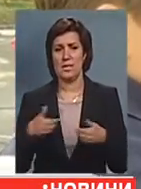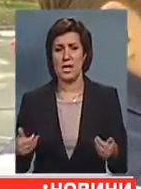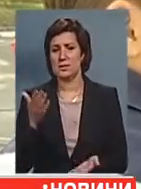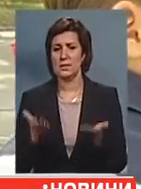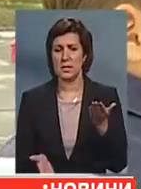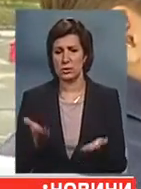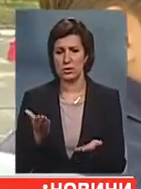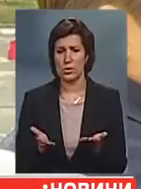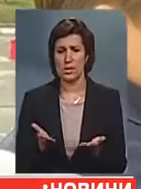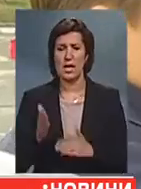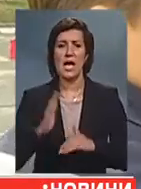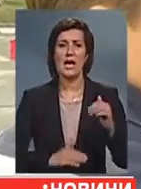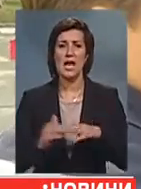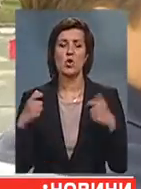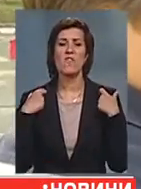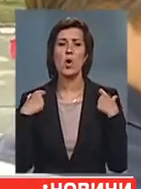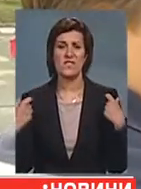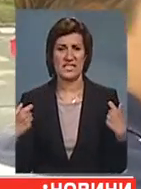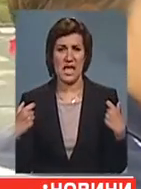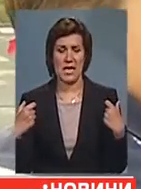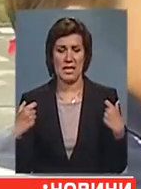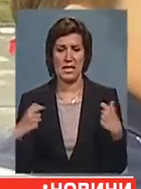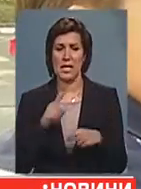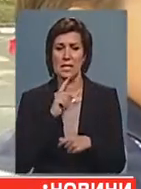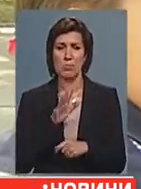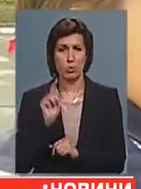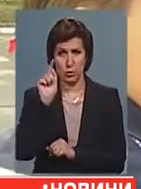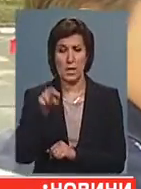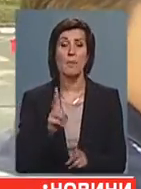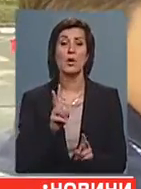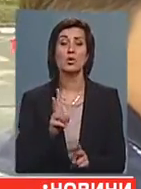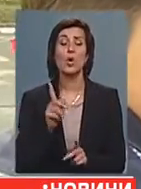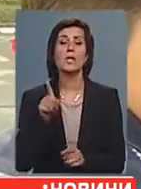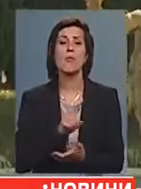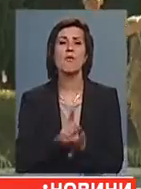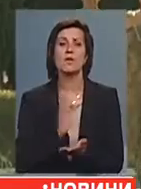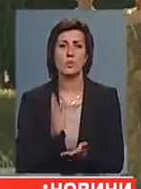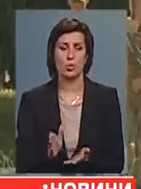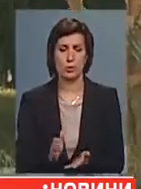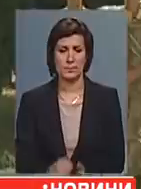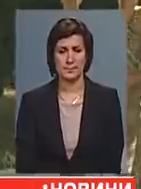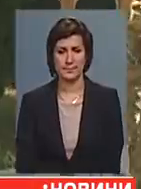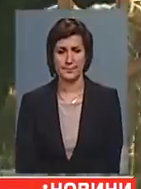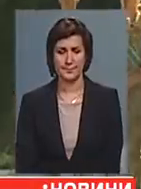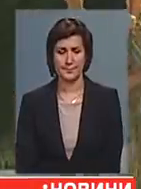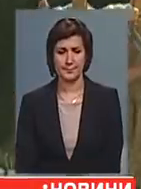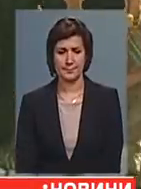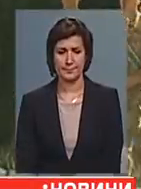Якщо кадрові офіцери не будуть там, то хто тоді повинен бути там?